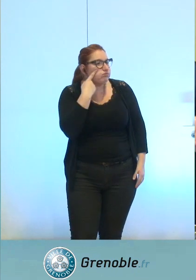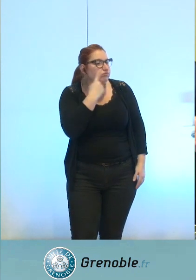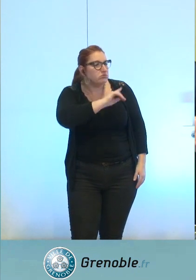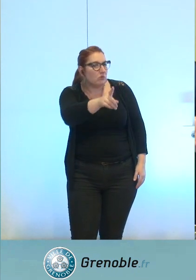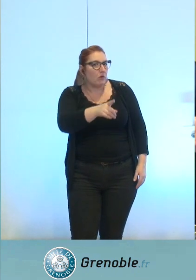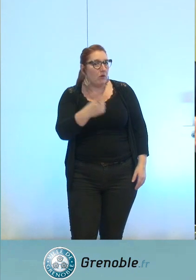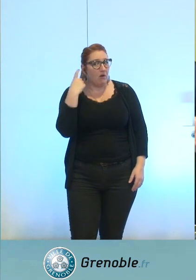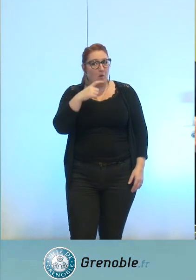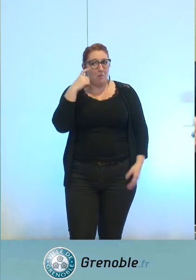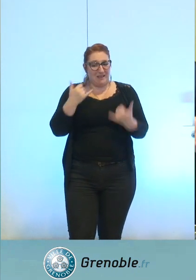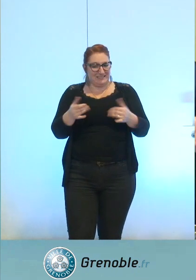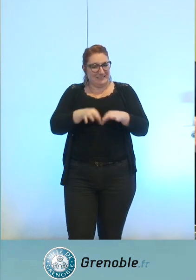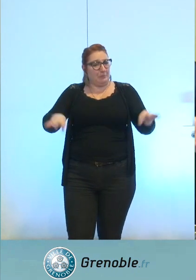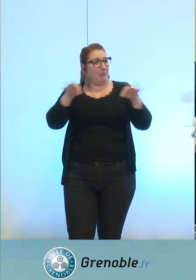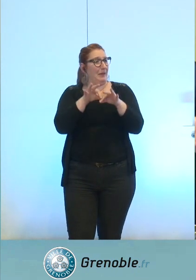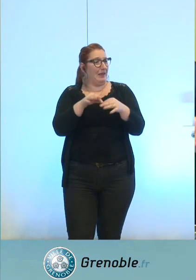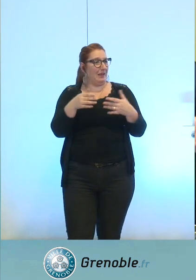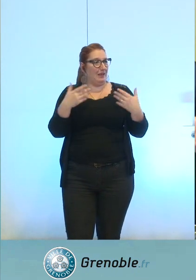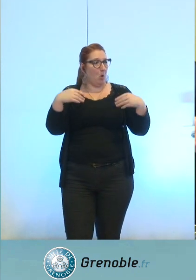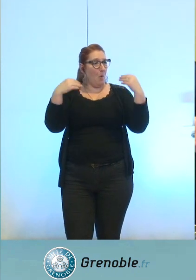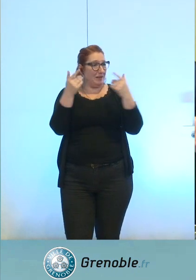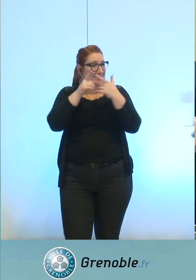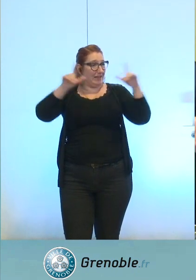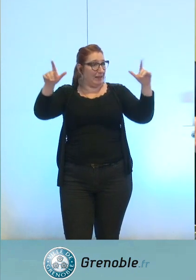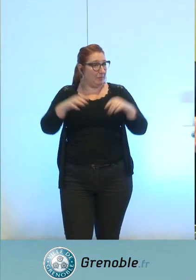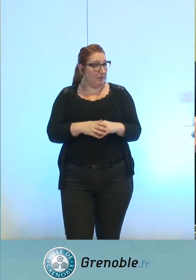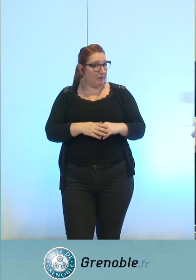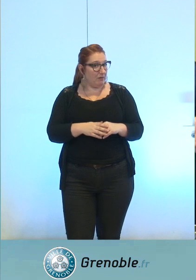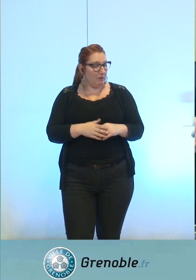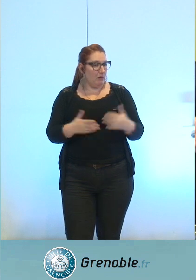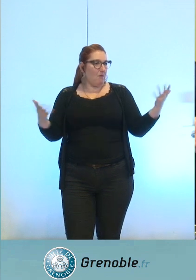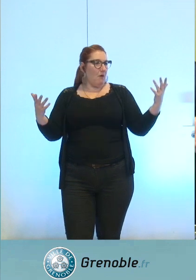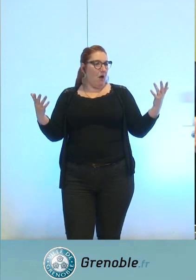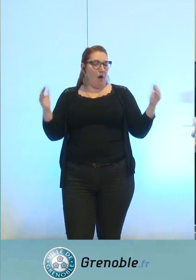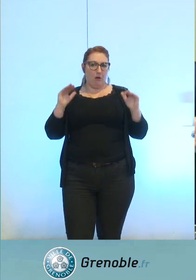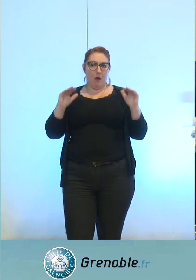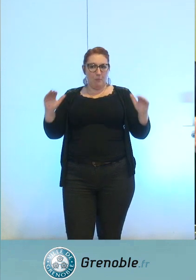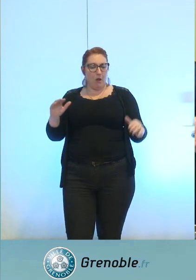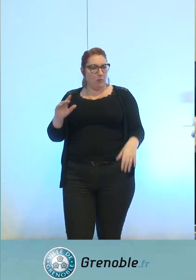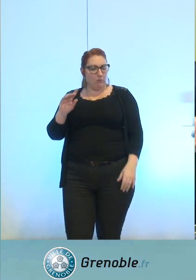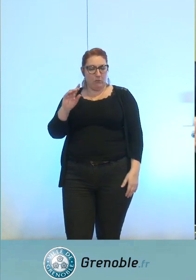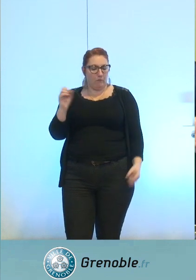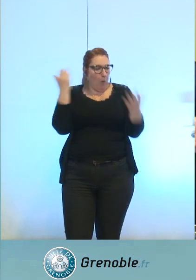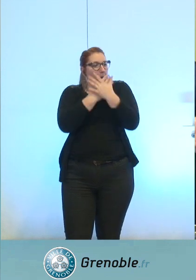qu'on était dans un pays où le commerce était libre enfin essayer d'atterrir un peu quand